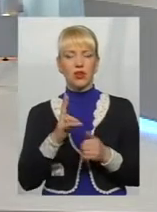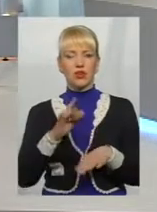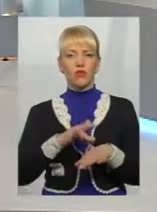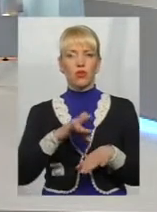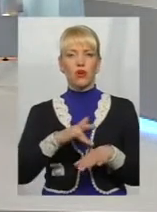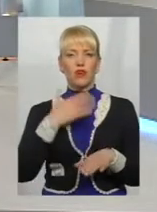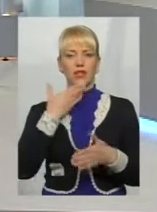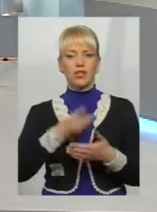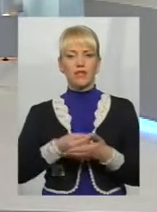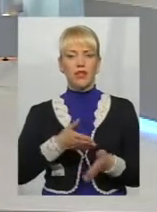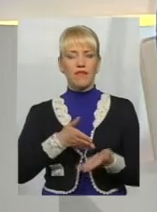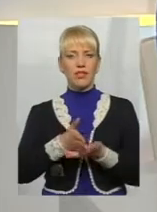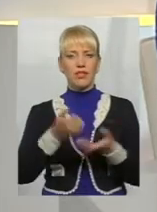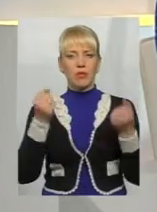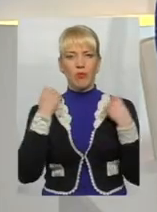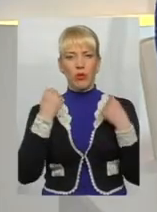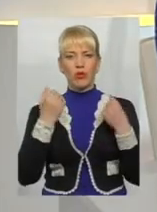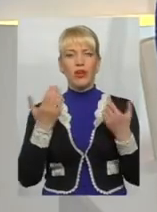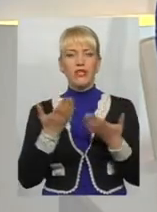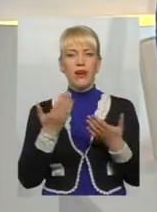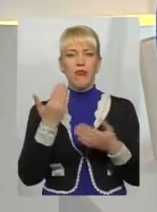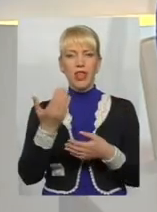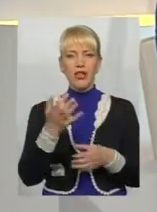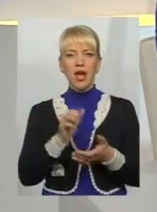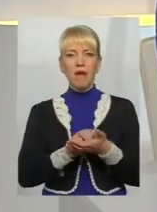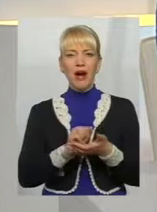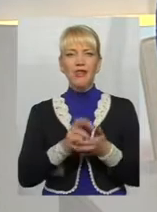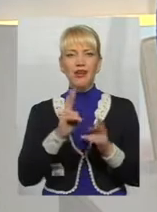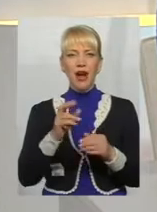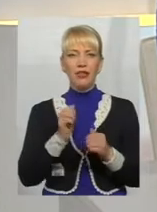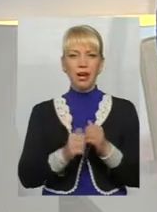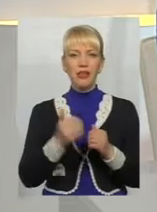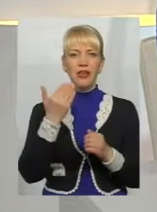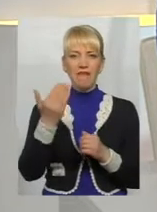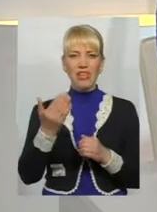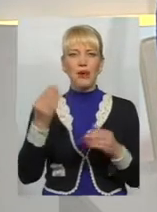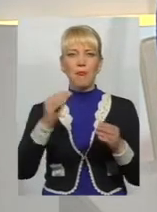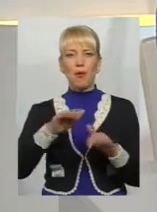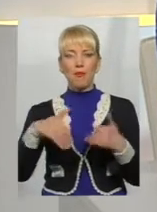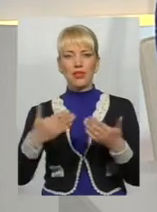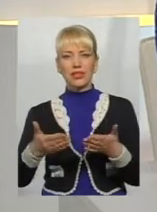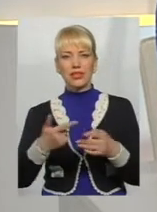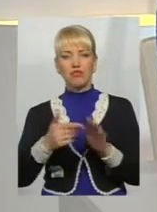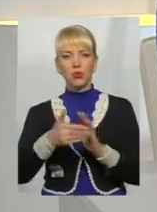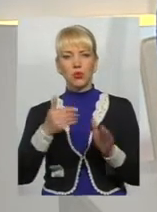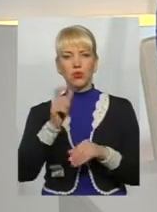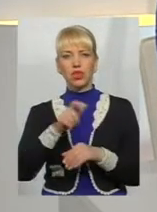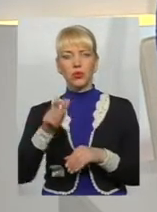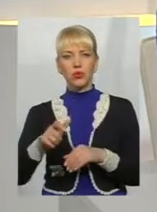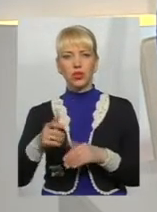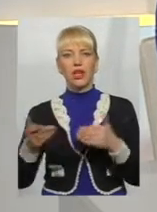вболівають за свій вид спорту, за те, чим вони займаються. І як часто на ваші пропозиції відгукуються люди,